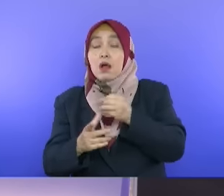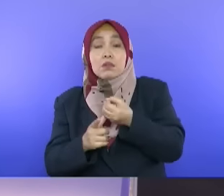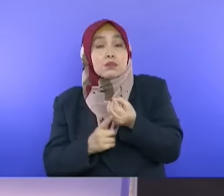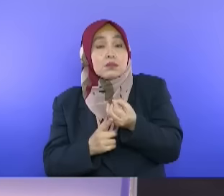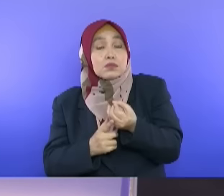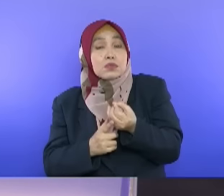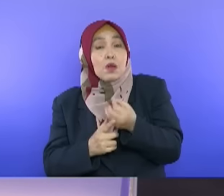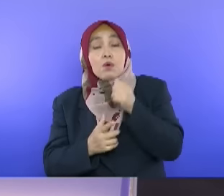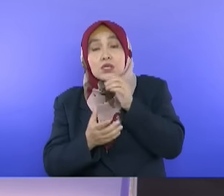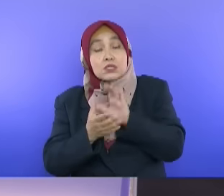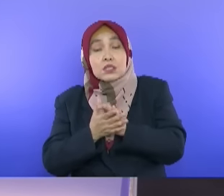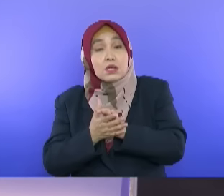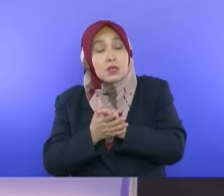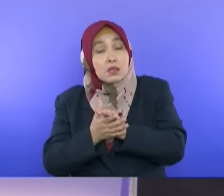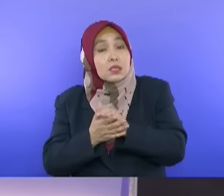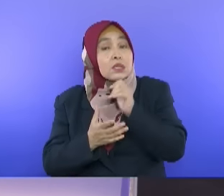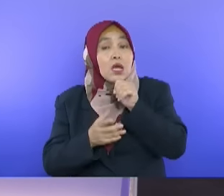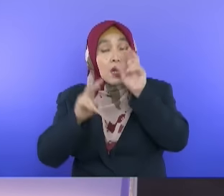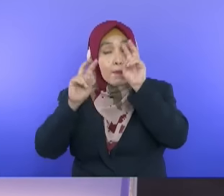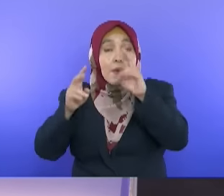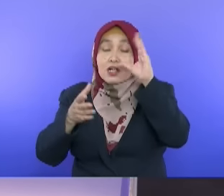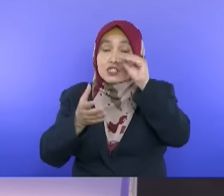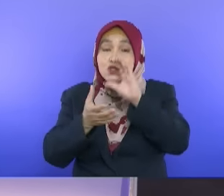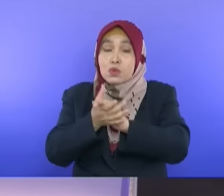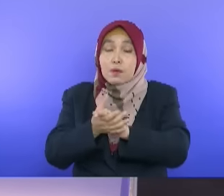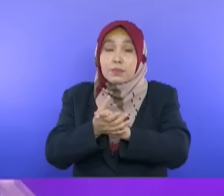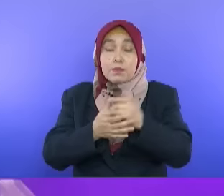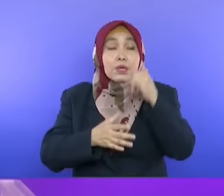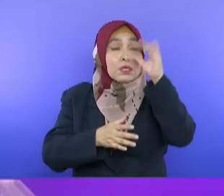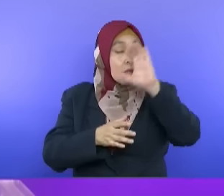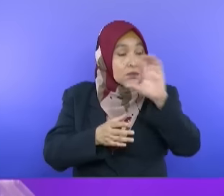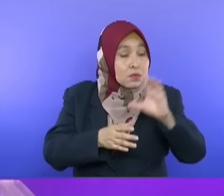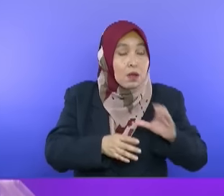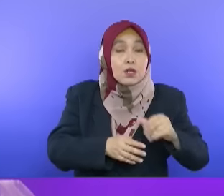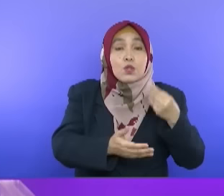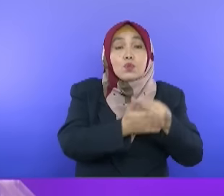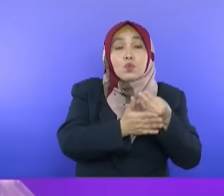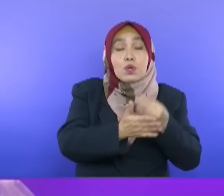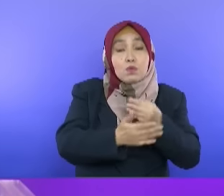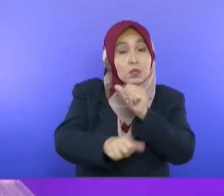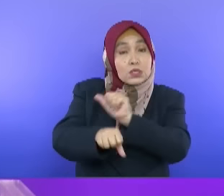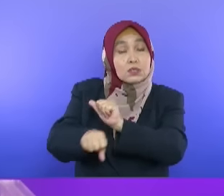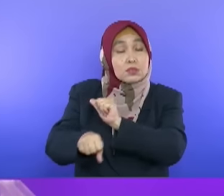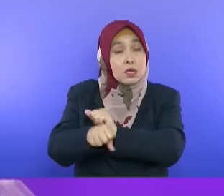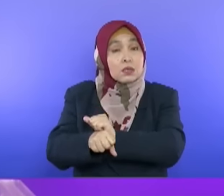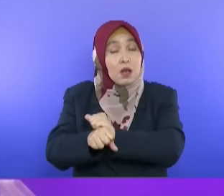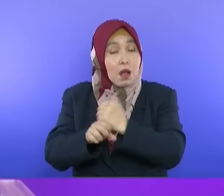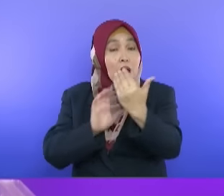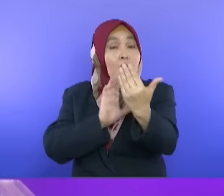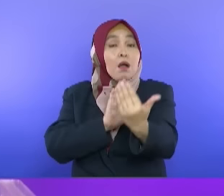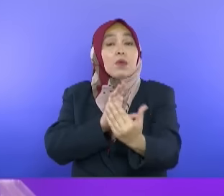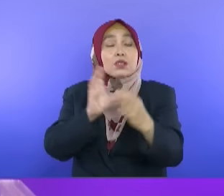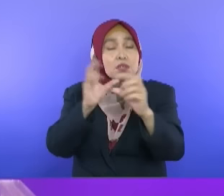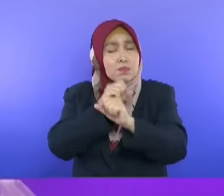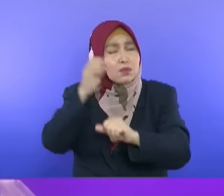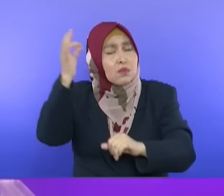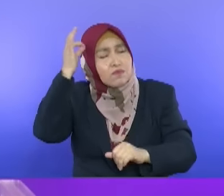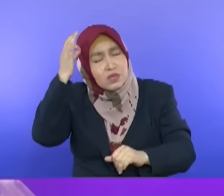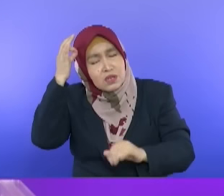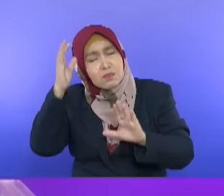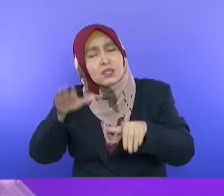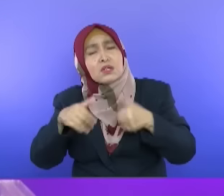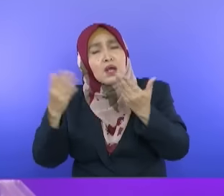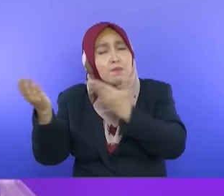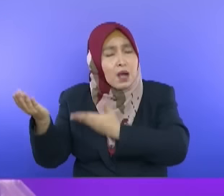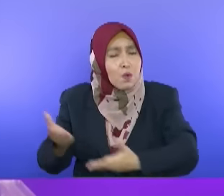si istri Tan tak nampak si suaminya pergi cari nafkah ataupun menghadapi cabaran untuk berpikir macam mana